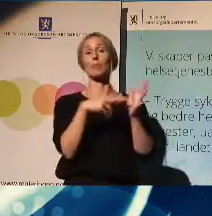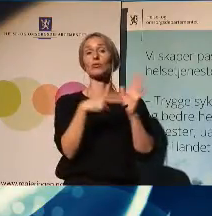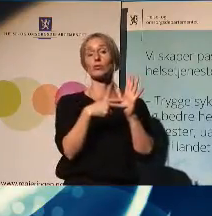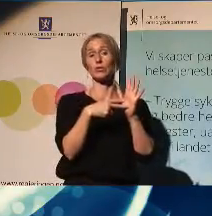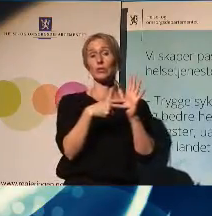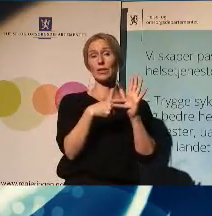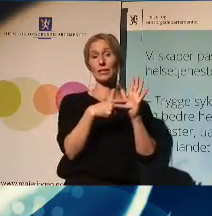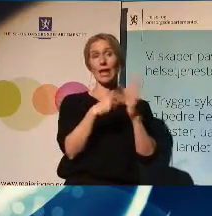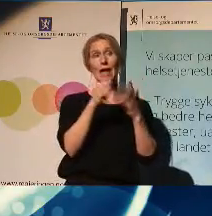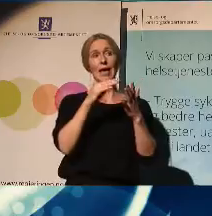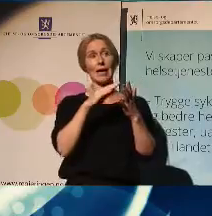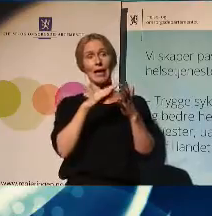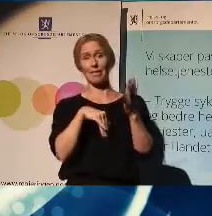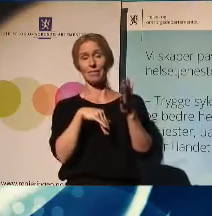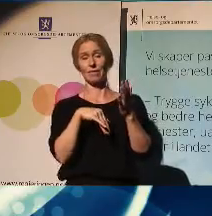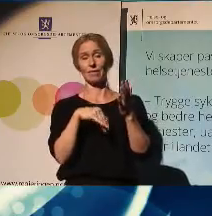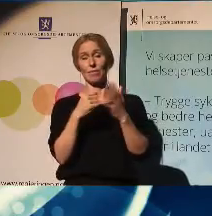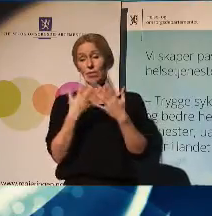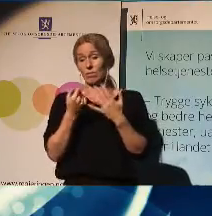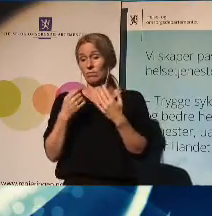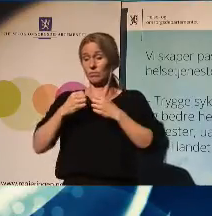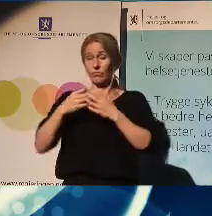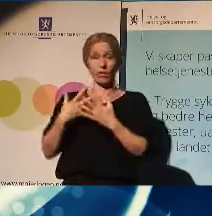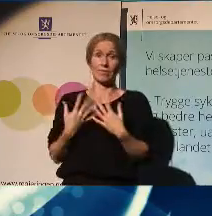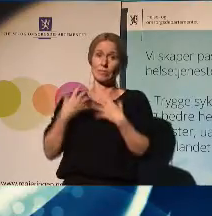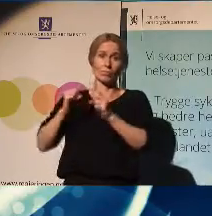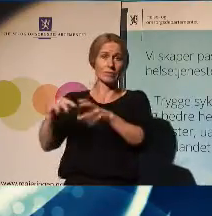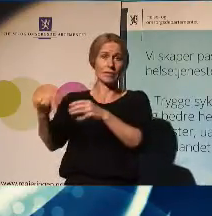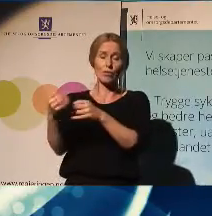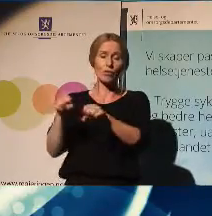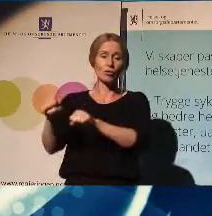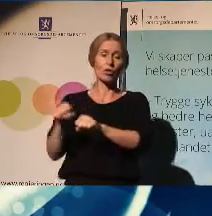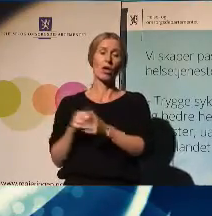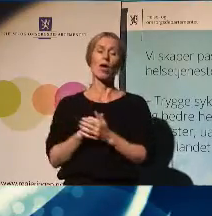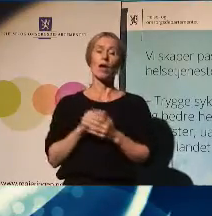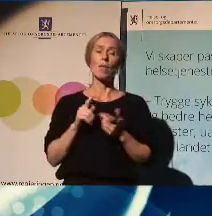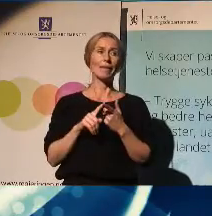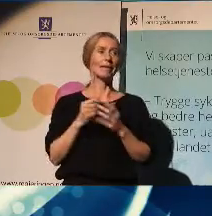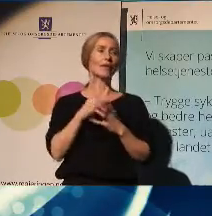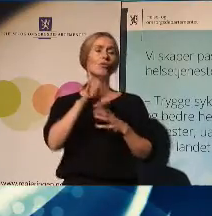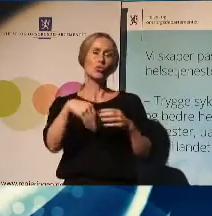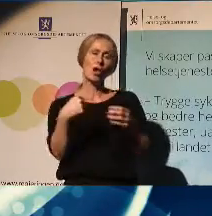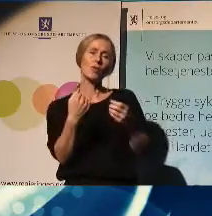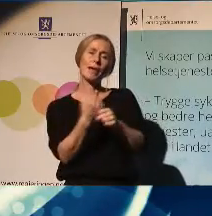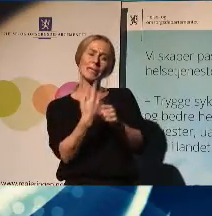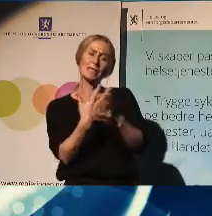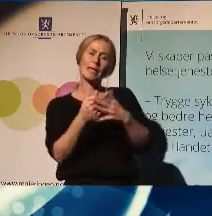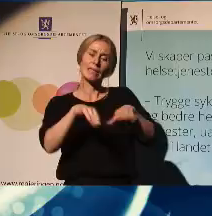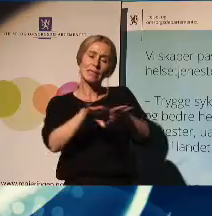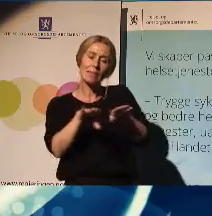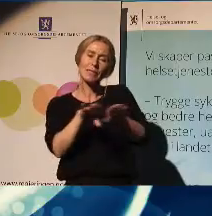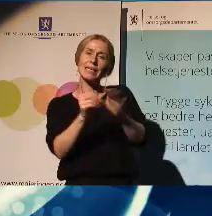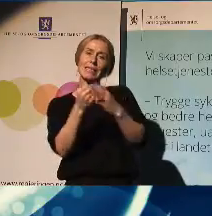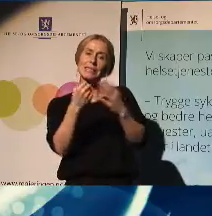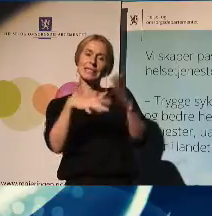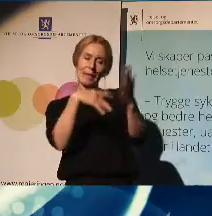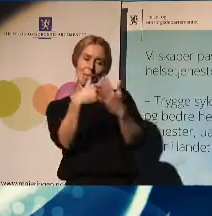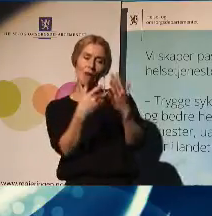bare setter i gang i kommunen. Men det vil utarbeide seg tilpasset kartleggingsskjema der både